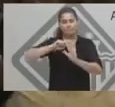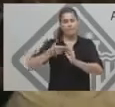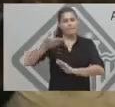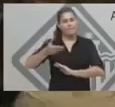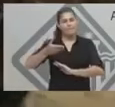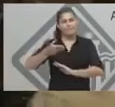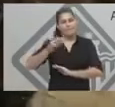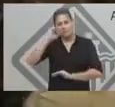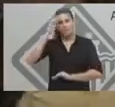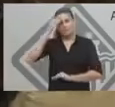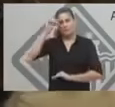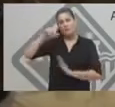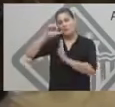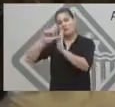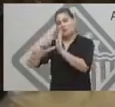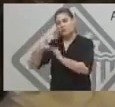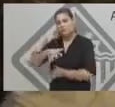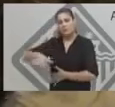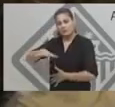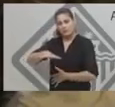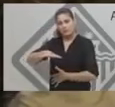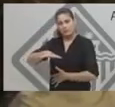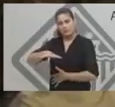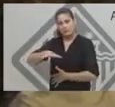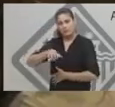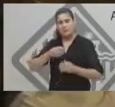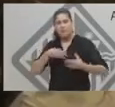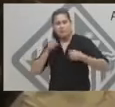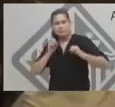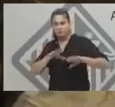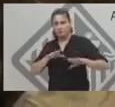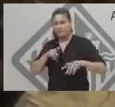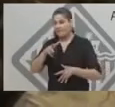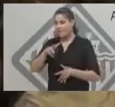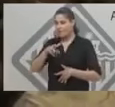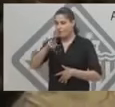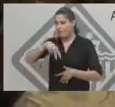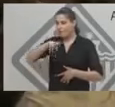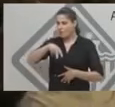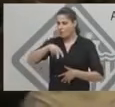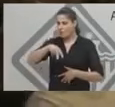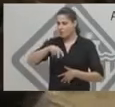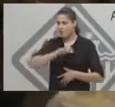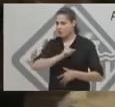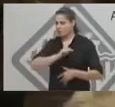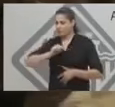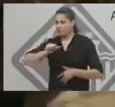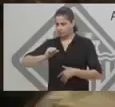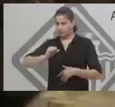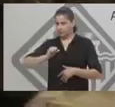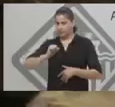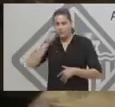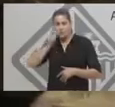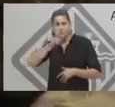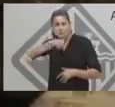com l'Estatut d'Autonomia de les Illes Balears, sense renunciar mai al dret a l'autodeterminació del nostre poble i